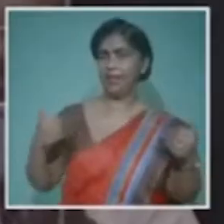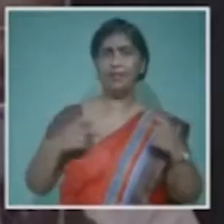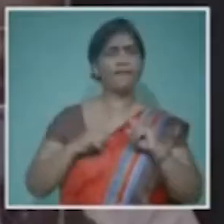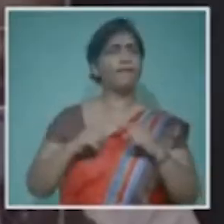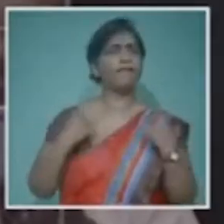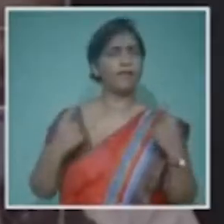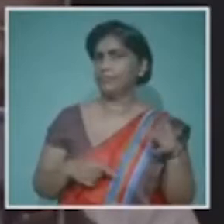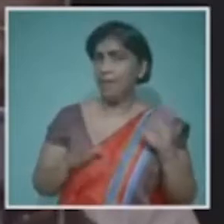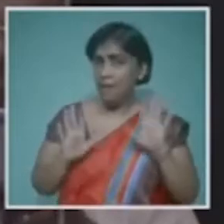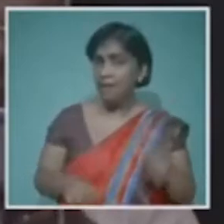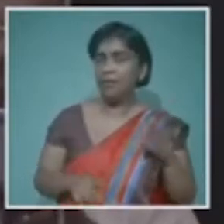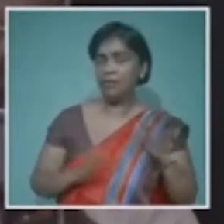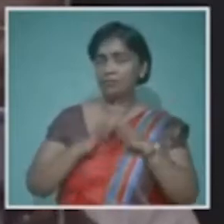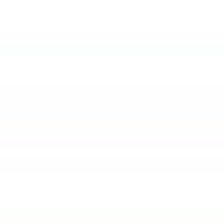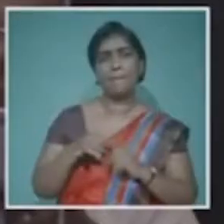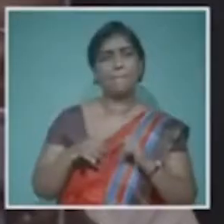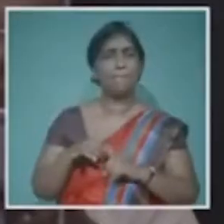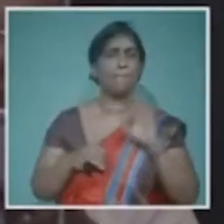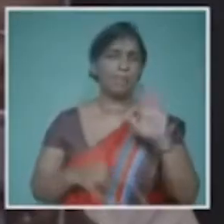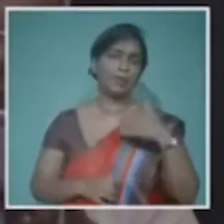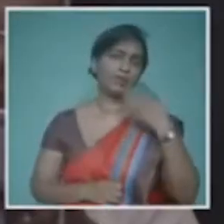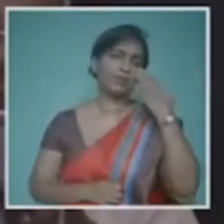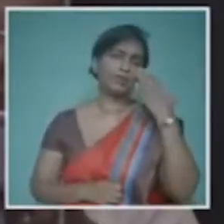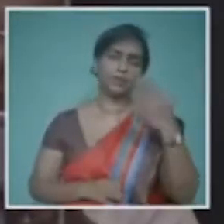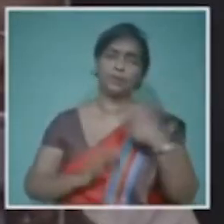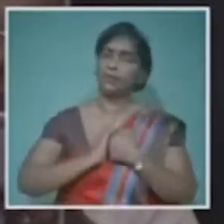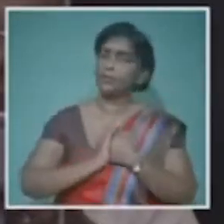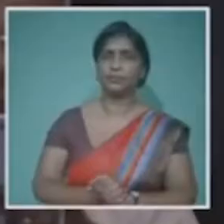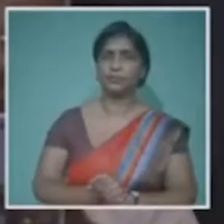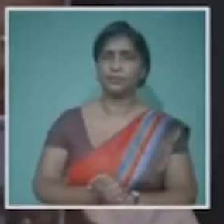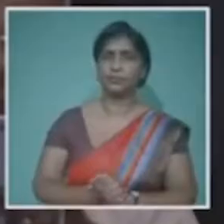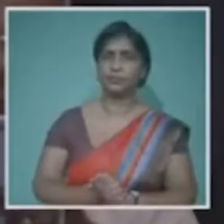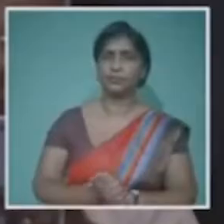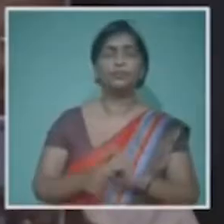ඒක සෑහෙන ප්‍රශ්නයක් හැටියට අපි දකිනවා ගරු